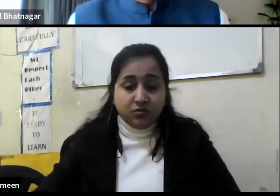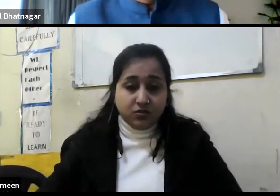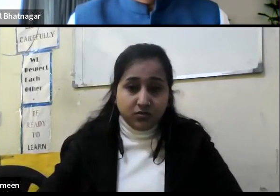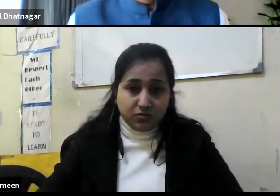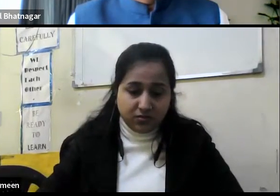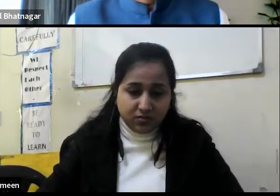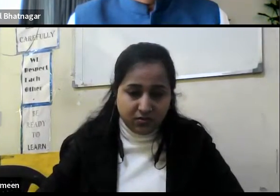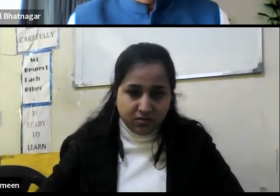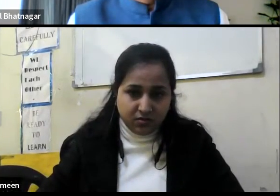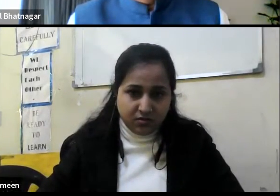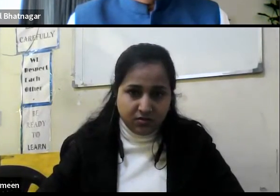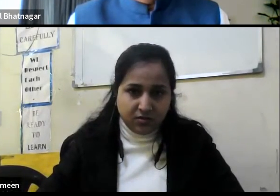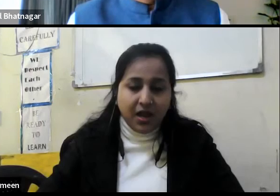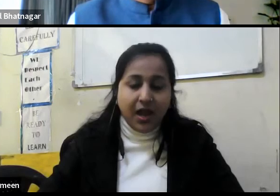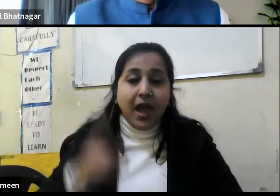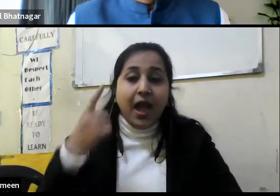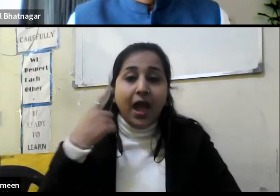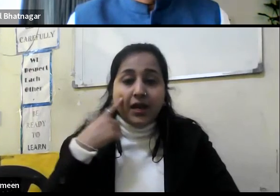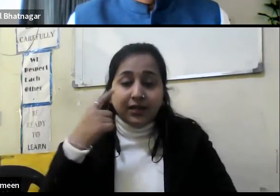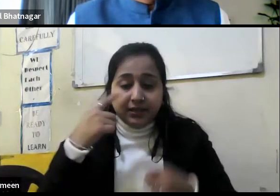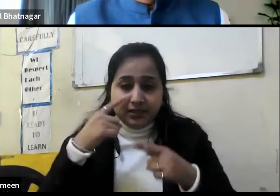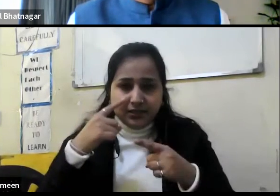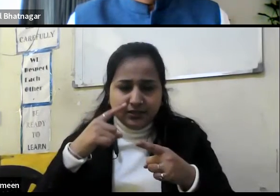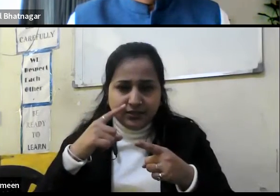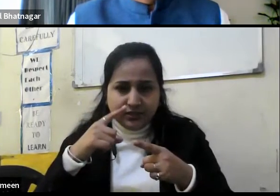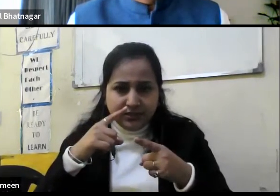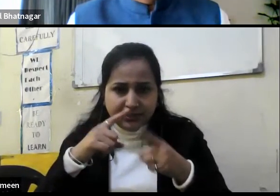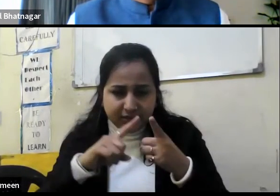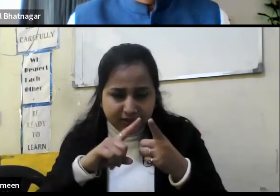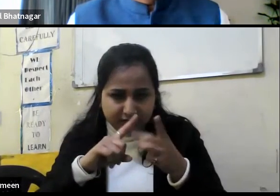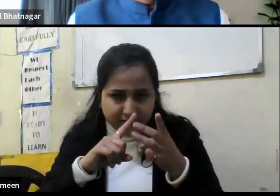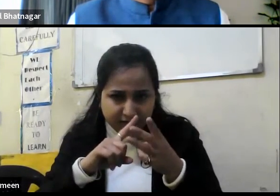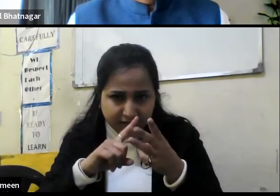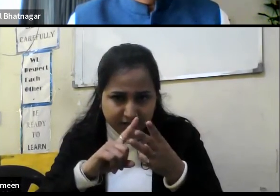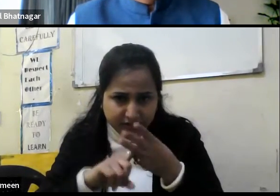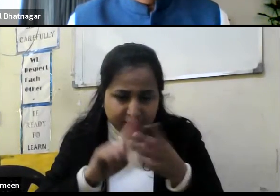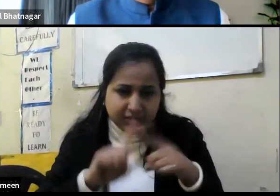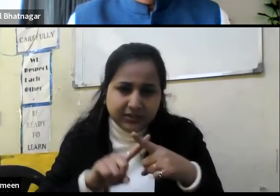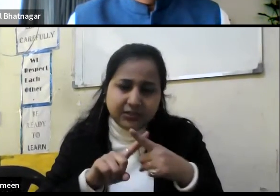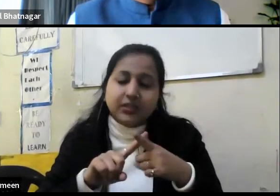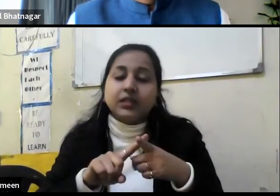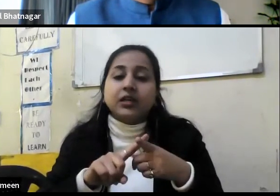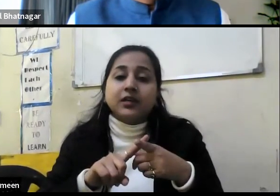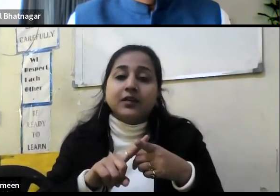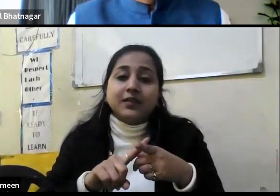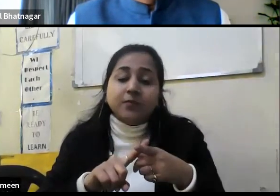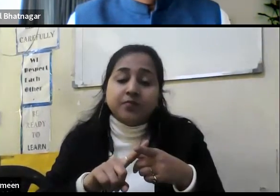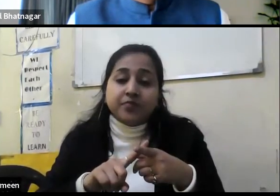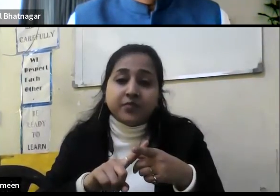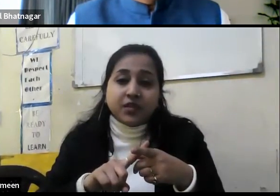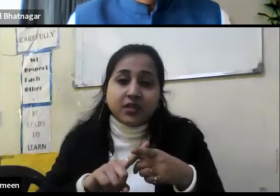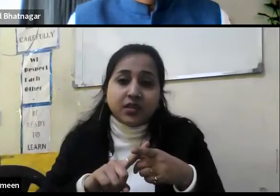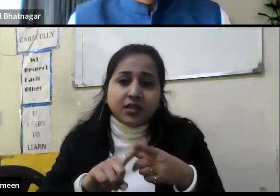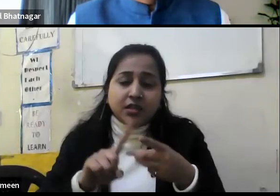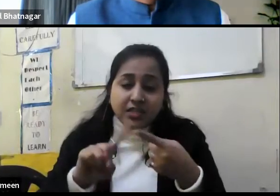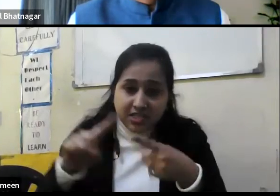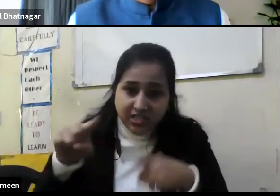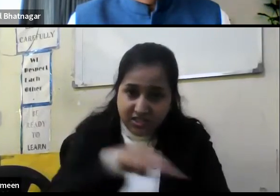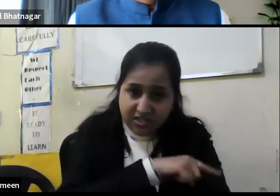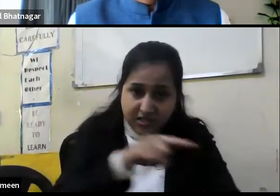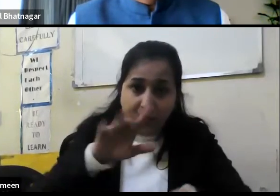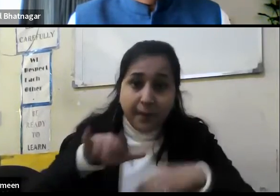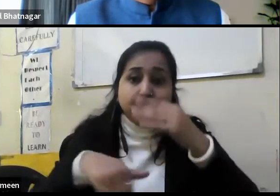तो आईआईटी जैसे राजश्री मैडम वहाँ से, आईआईटी खड़गपुर से, मैं कानपुर से हूँ, इंजीनियर बने, तो इंजीनियर बनने के